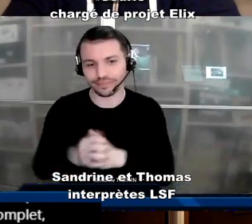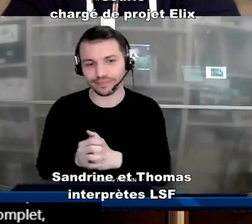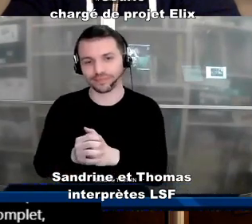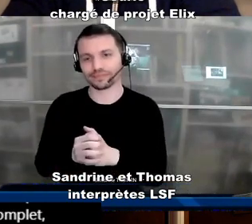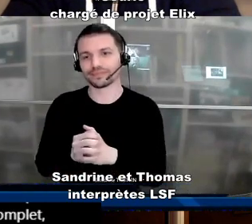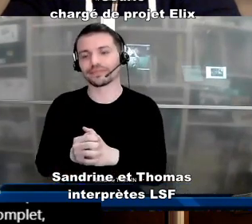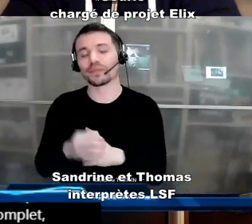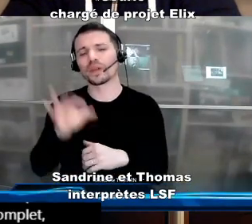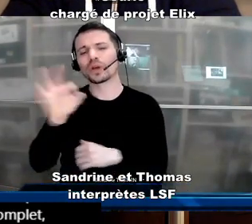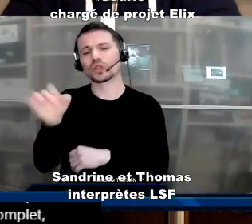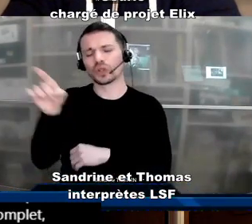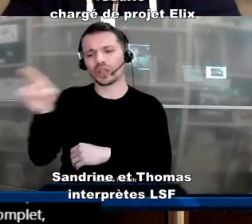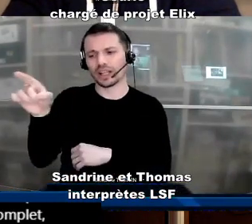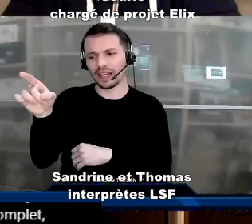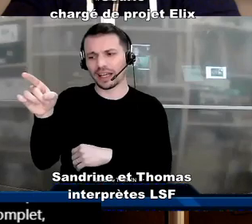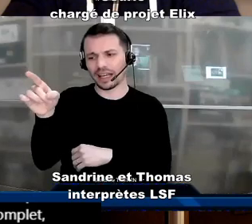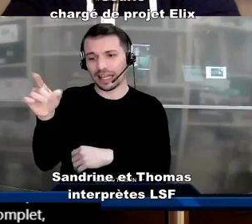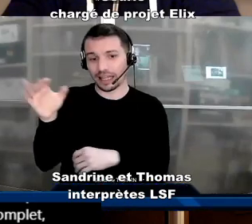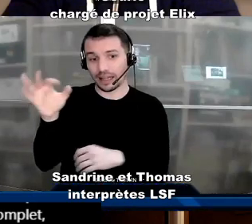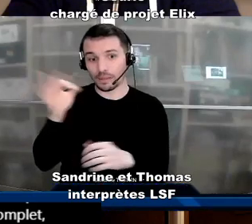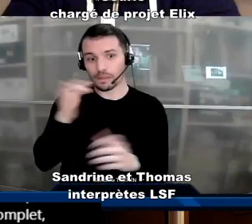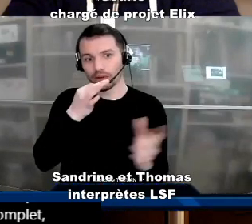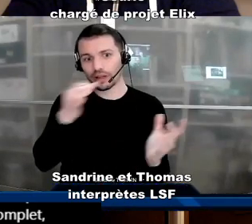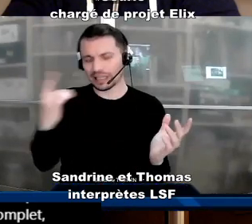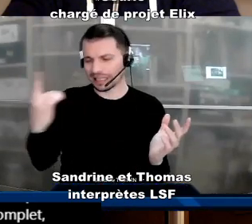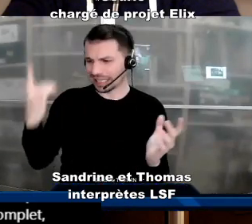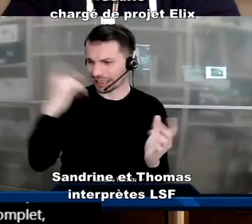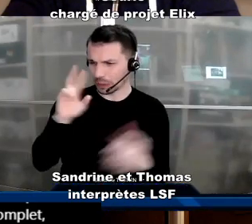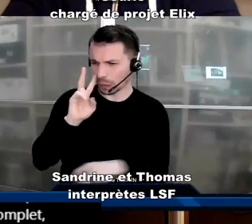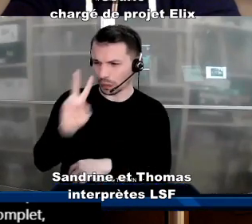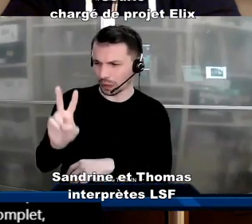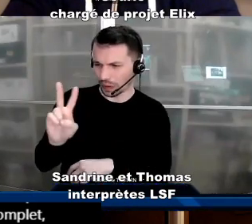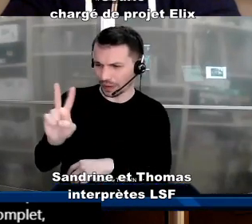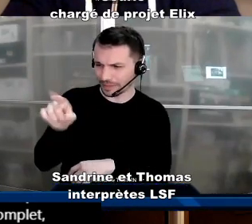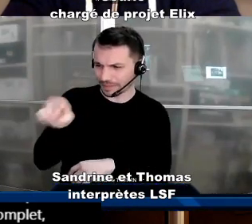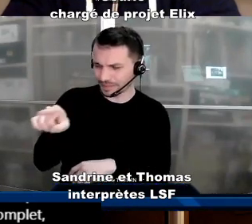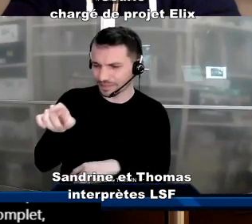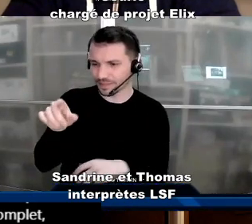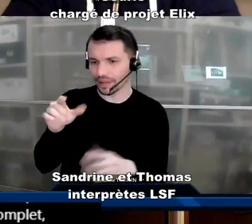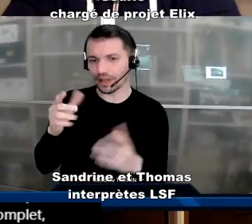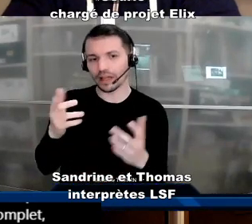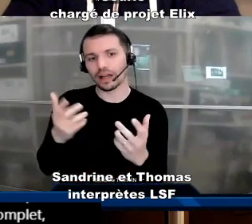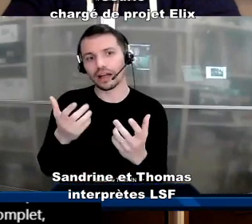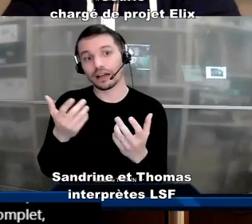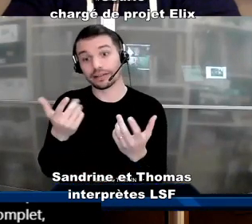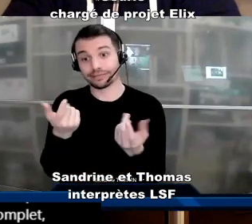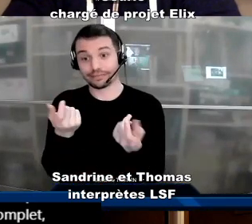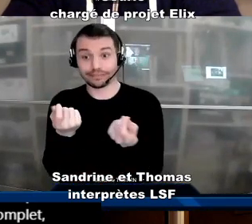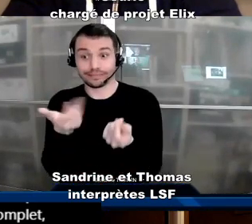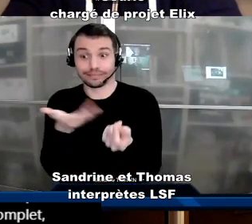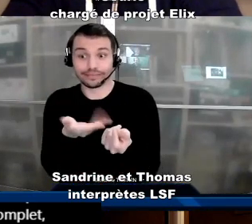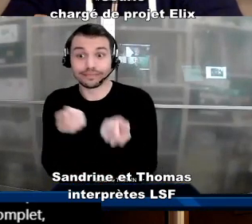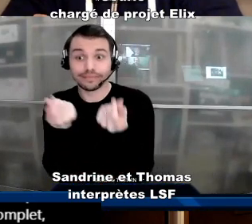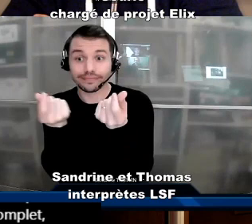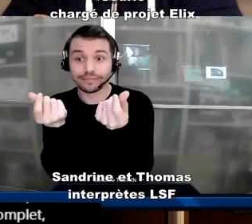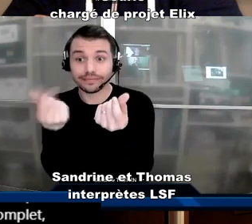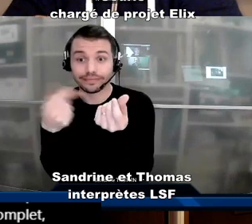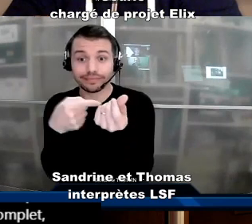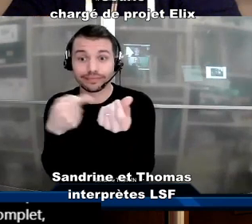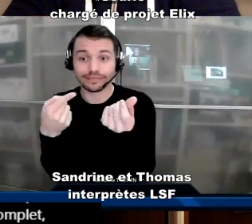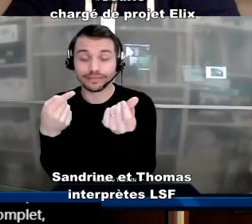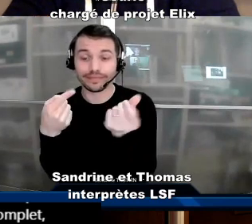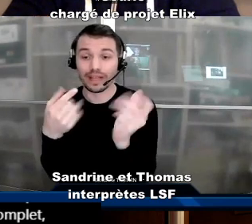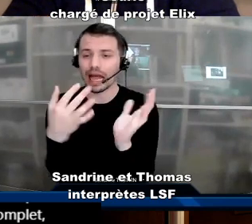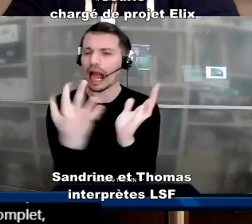C'est une question qui va avec ça. C'est qu'en fait, après, au bout d'un moment, l'argent, c'est un peu le nerf de la guerre. L'application,